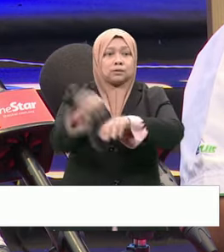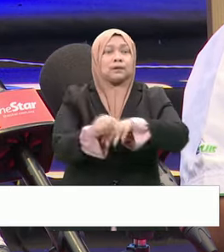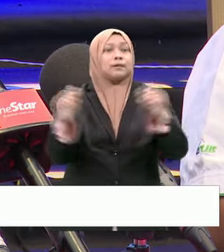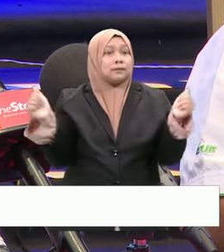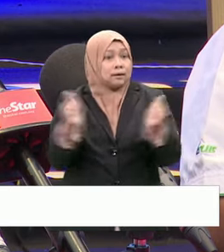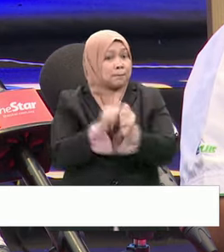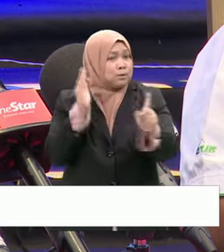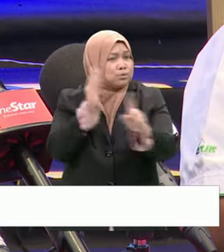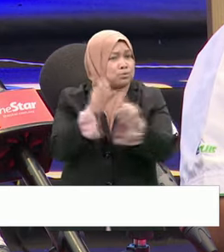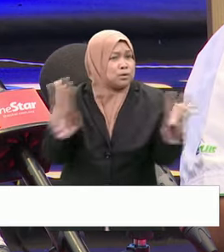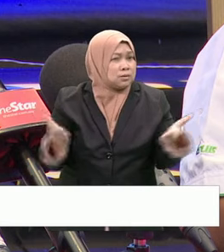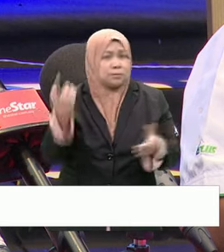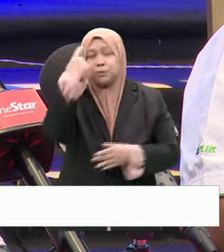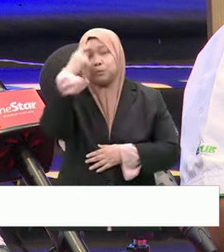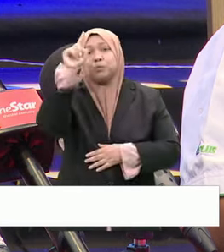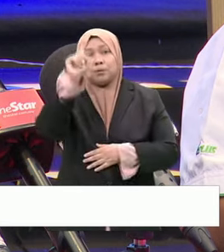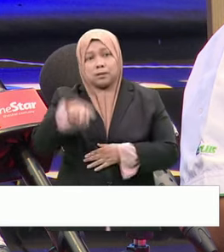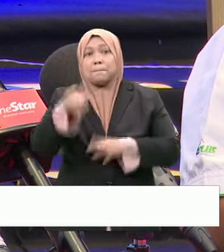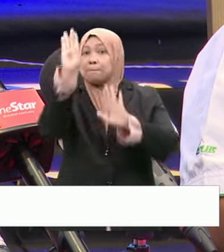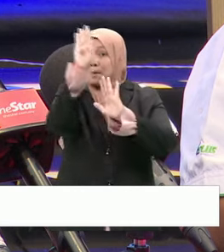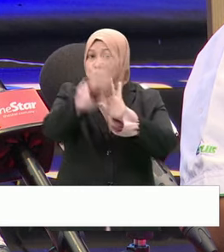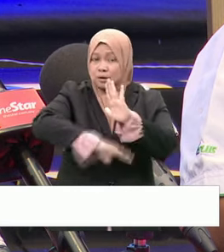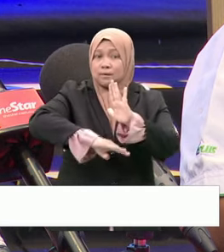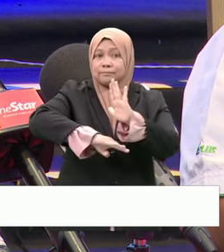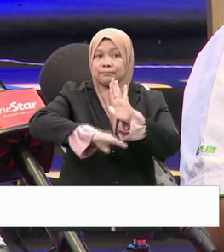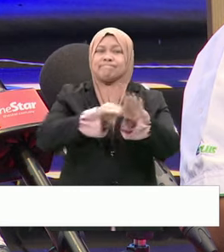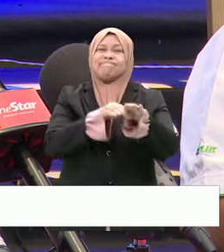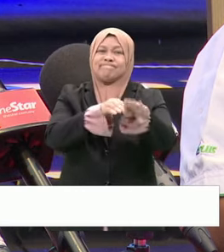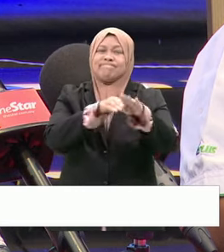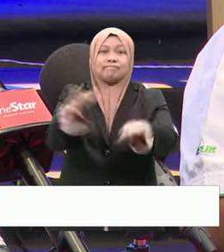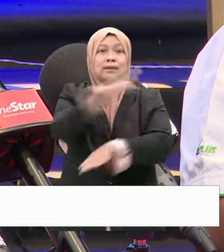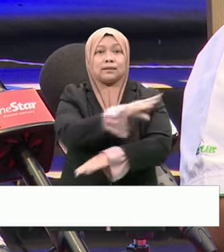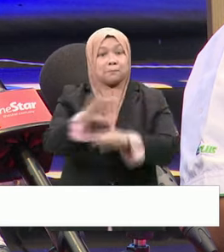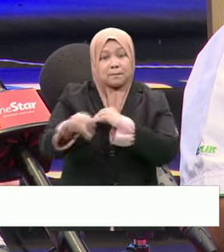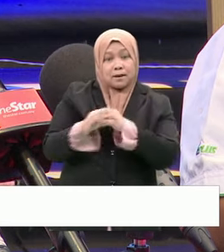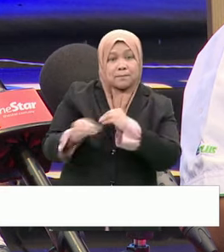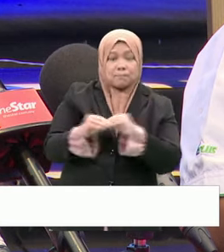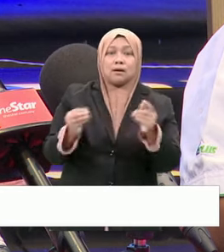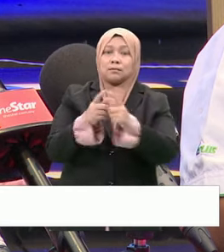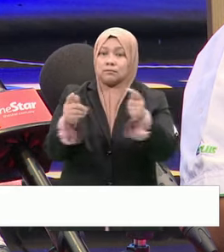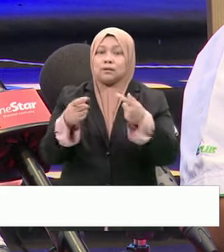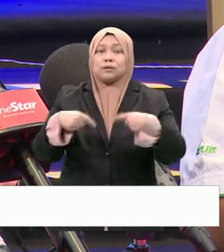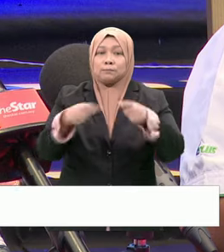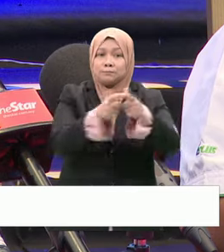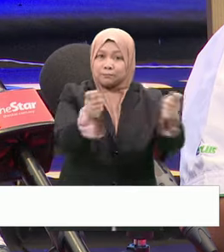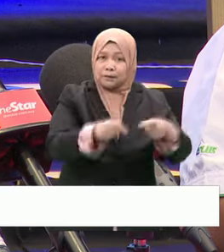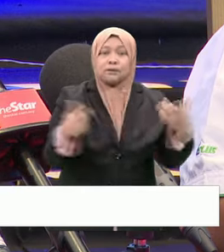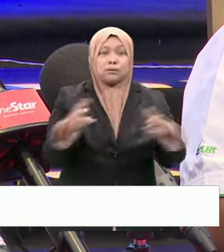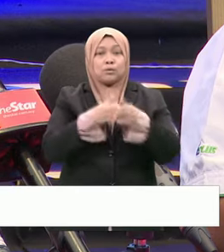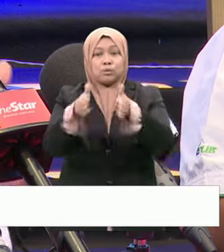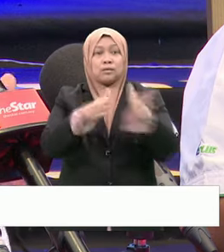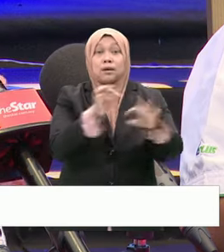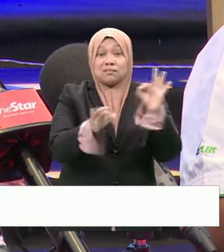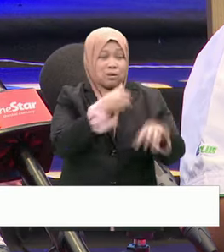dengan bertujuan untuk mengurangkan kesesakan dengan menambah kapasiti lorong kita kalau tidak